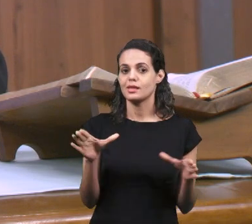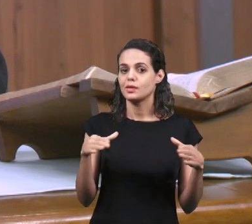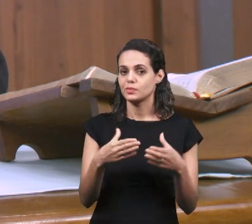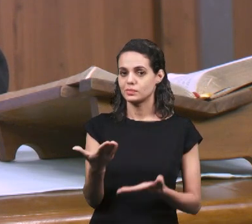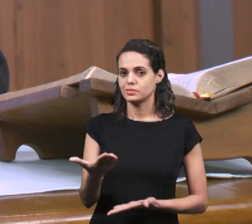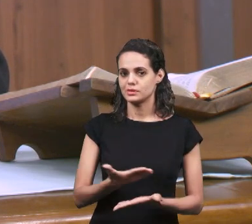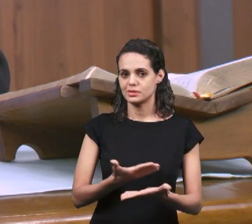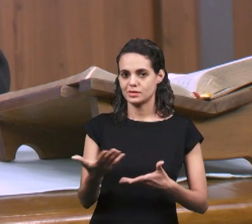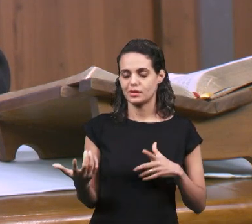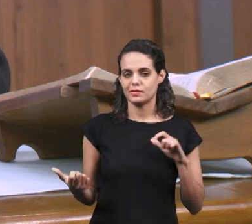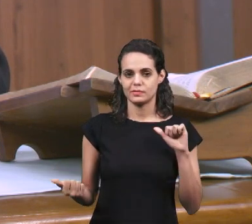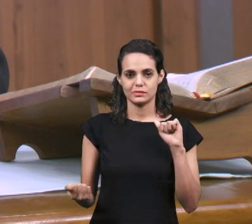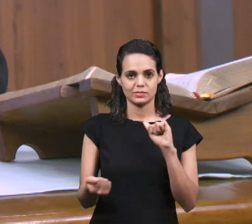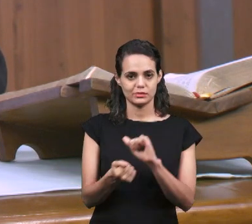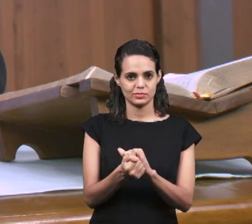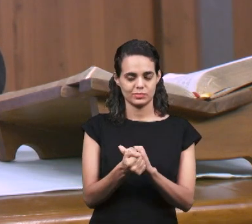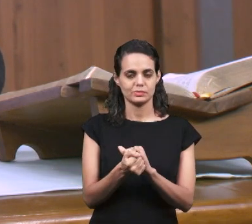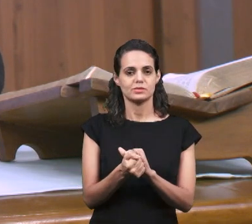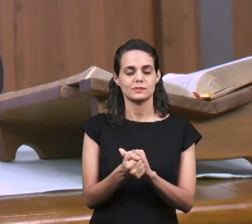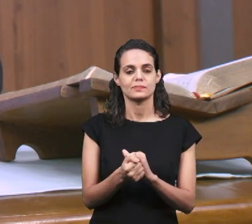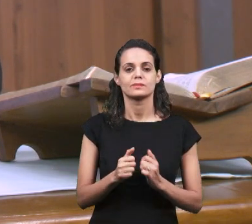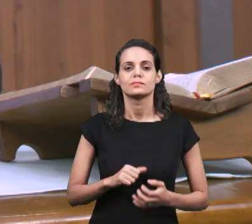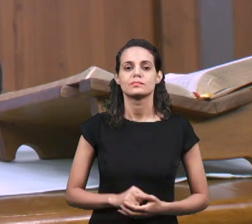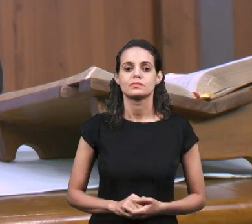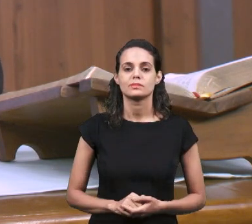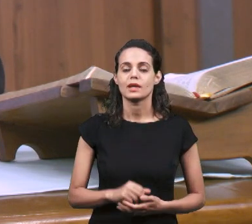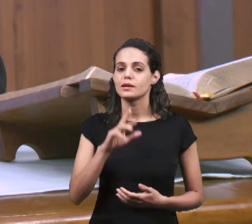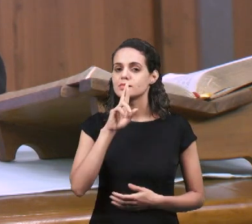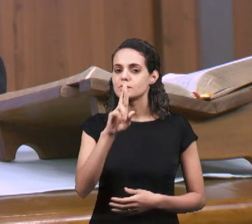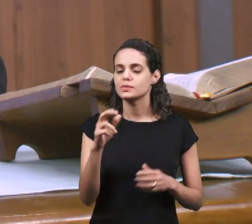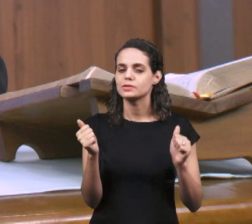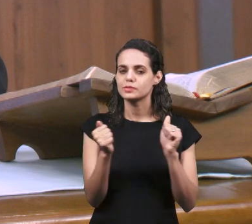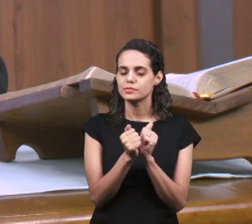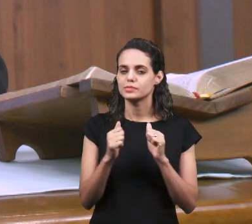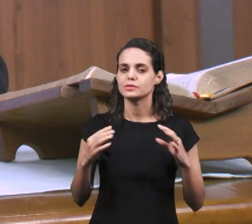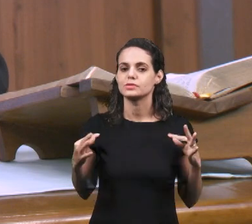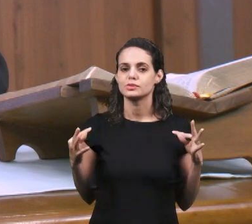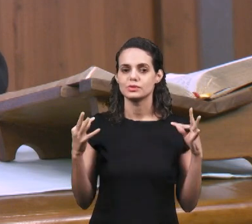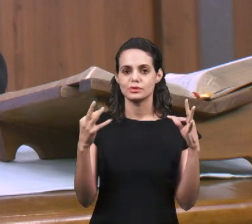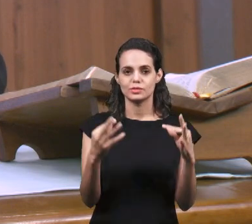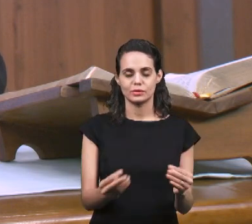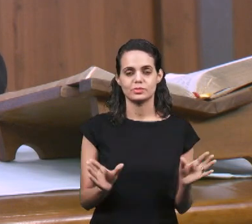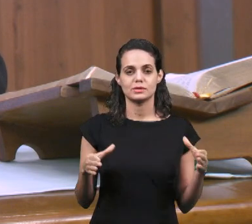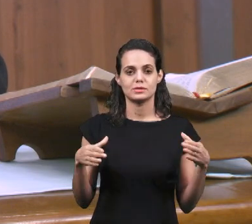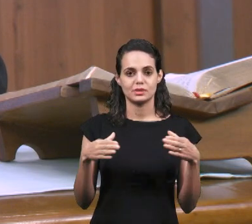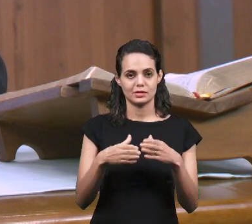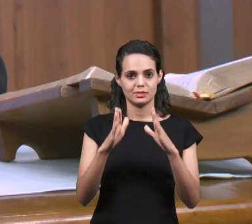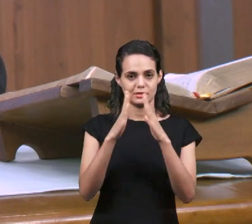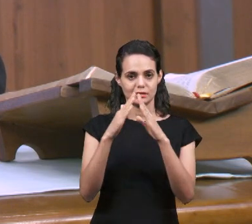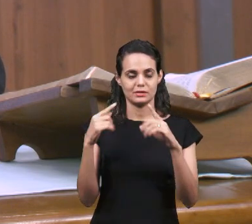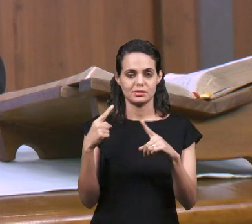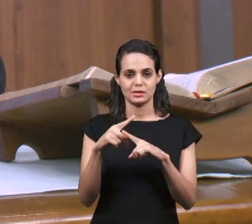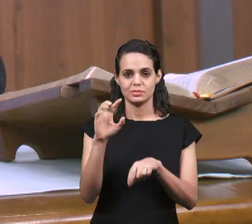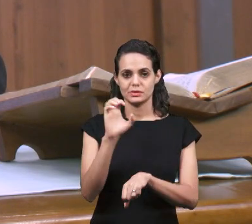allons entendre la réponse de toutes les sœurs du groupe de dames de l'église d'Águia Branca, dans l'État de Paraíba.